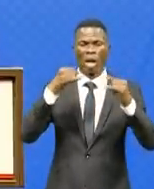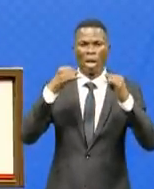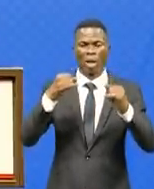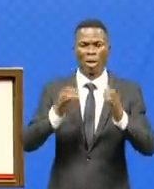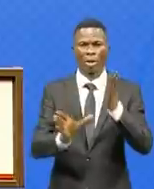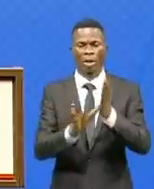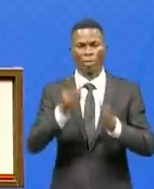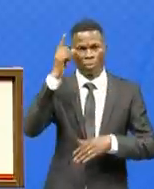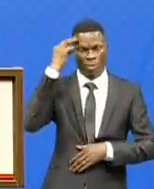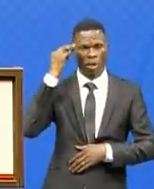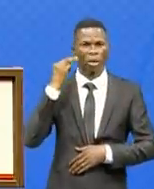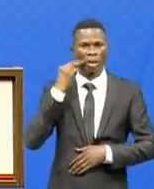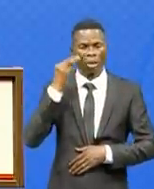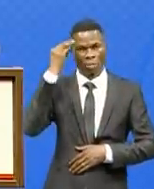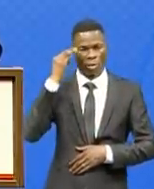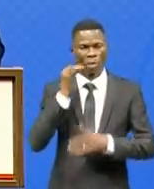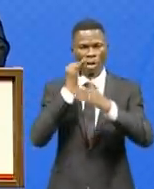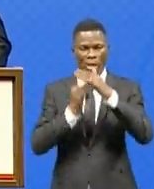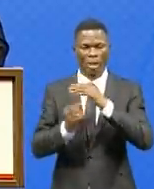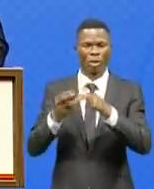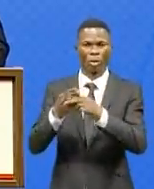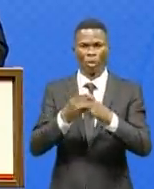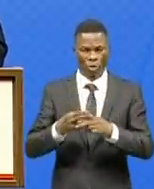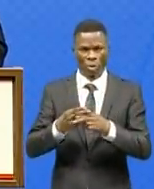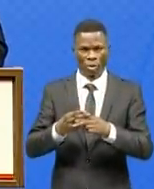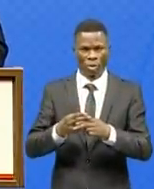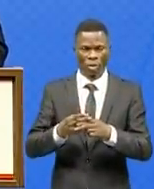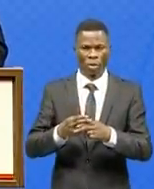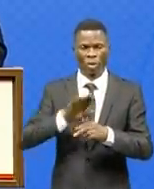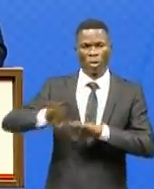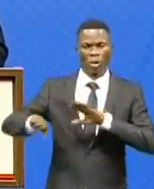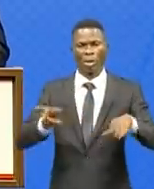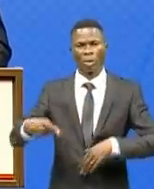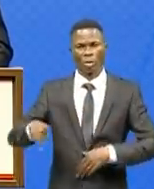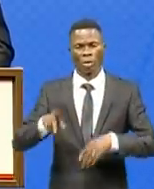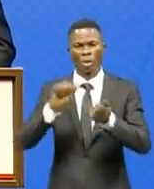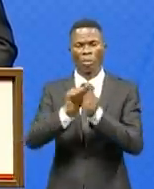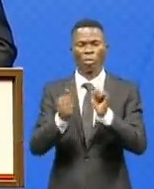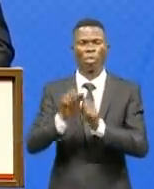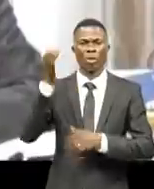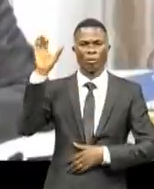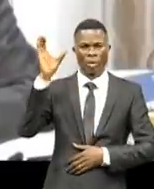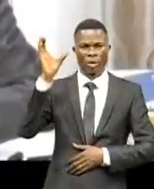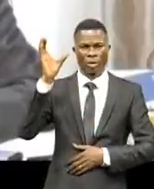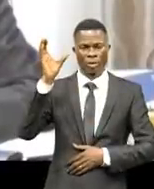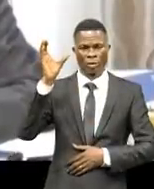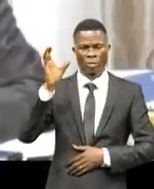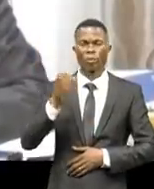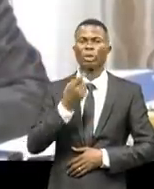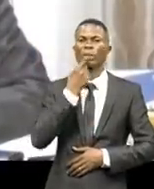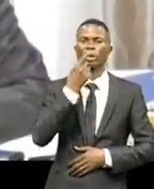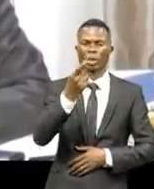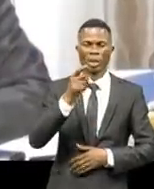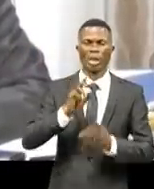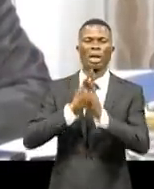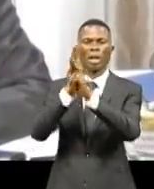Le vice-premier ministre, ministre de l'Intérieur, Sécurité, Décentralisation et Affaires coutumières, a dressé